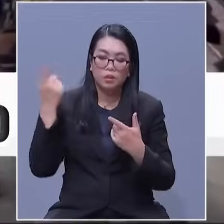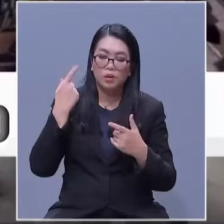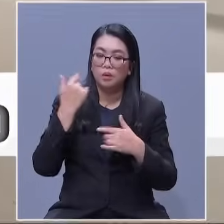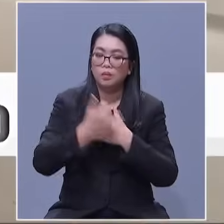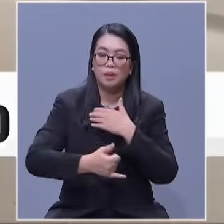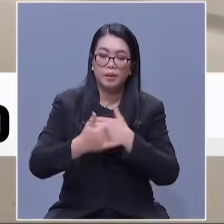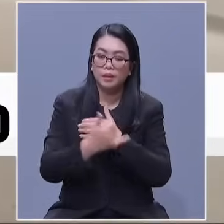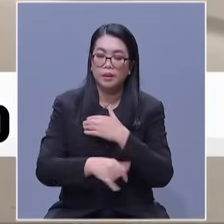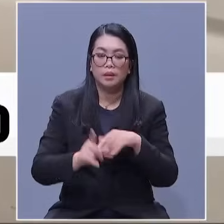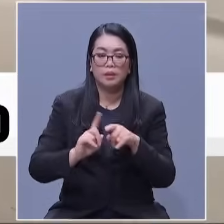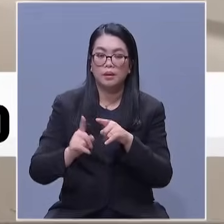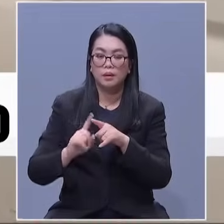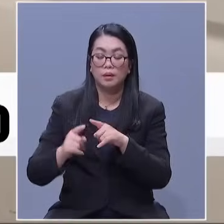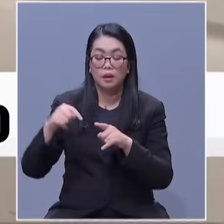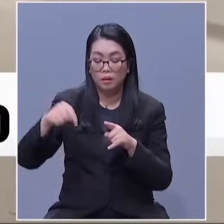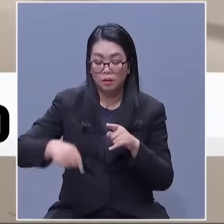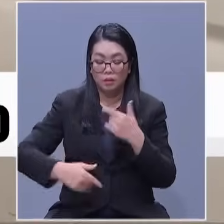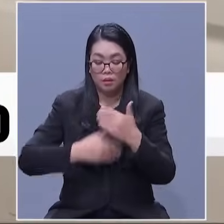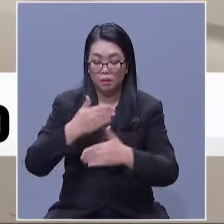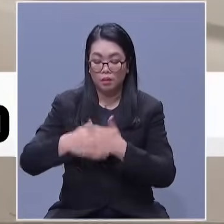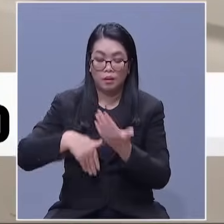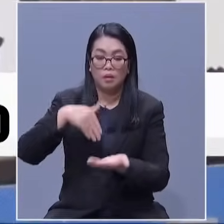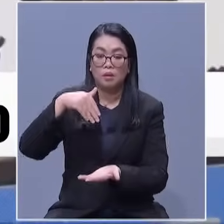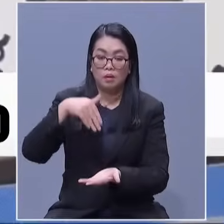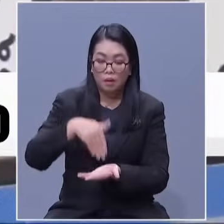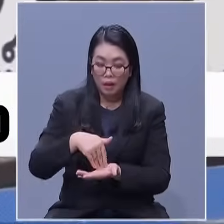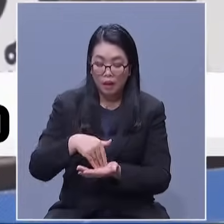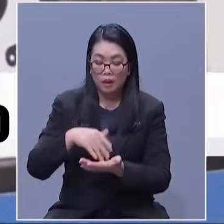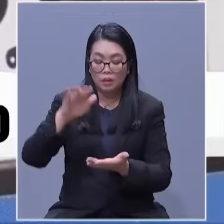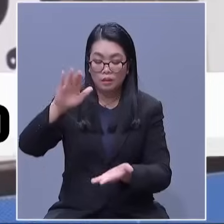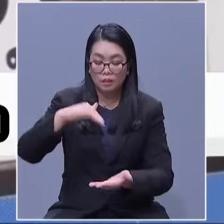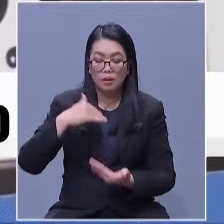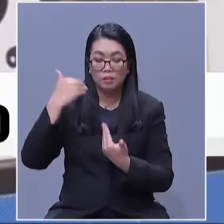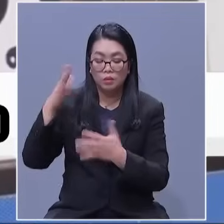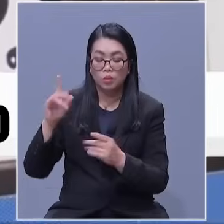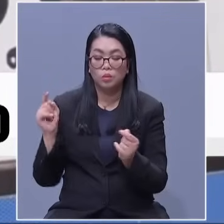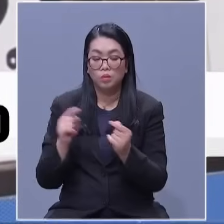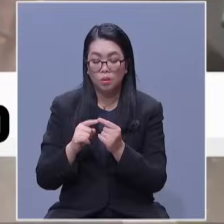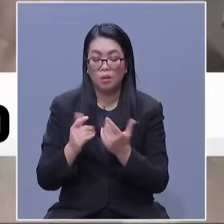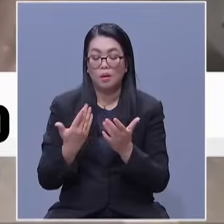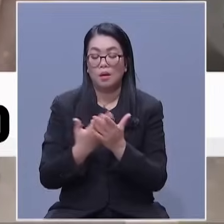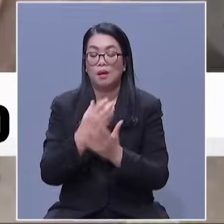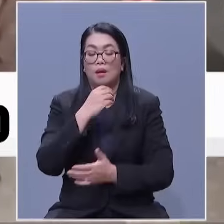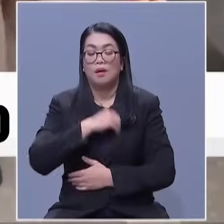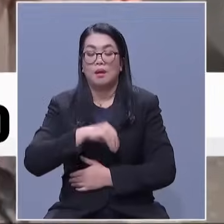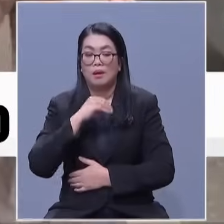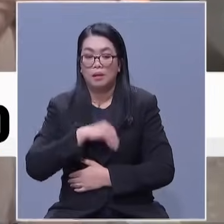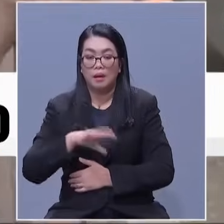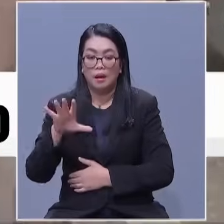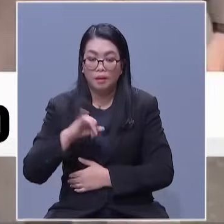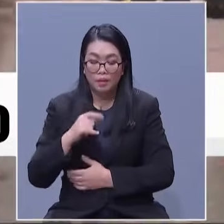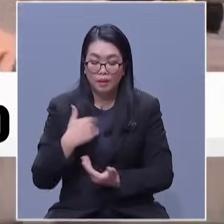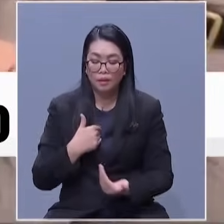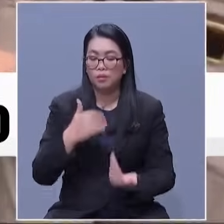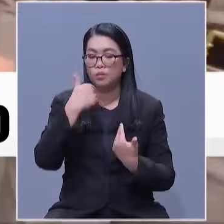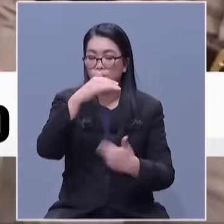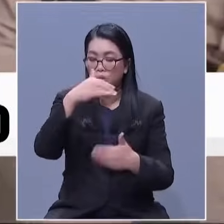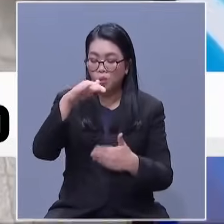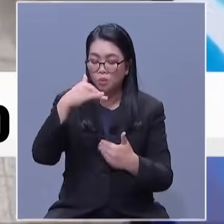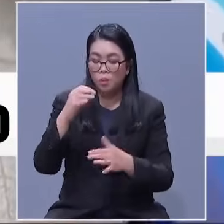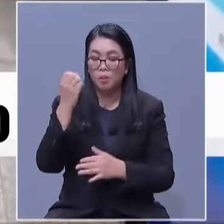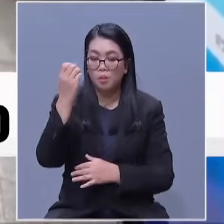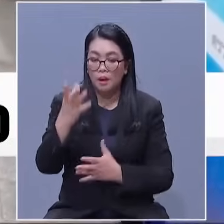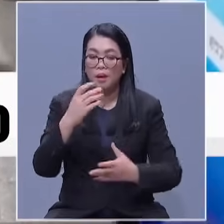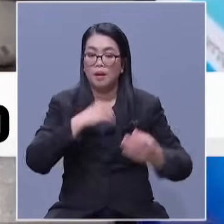การค้าชายแดนเนี่ยมันเป็นตัวบ่งชี้สำคัญถึงเรื่องของเศรษฐกิจเหมือนกันนะรายได้ของเรามาจากการค้าชายแดนก็เยอะเลยทีเดีย